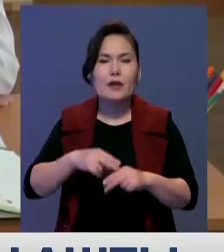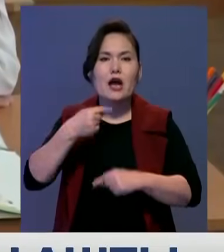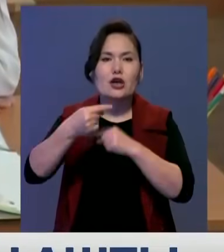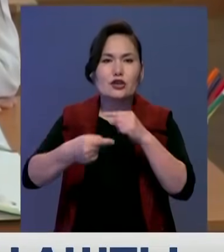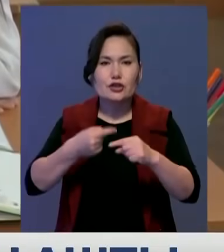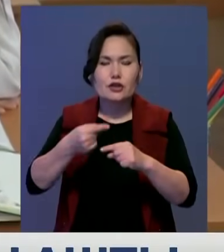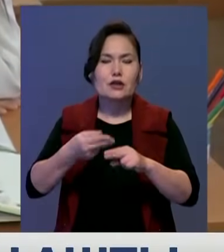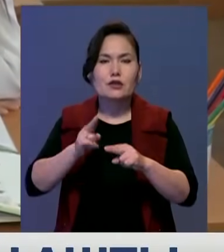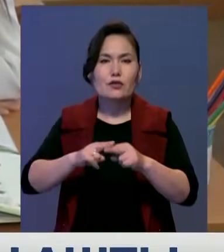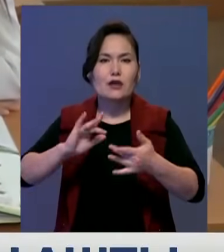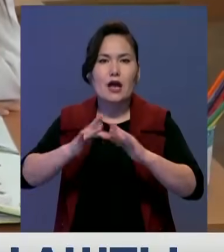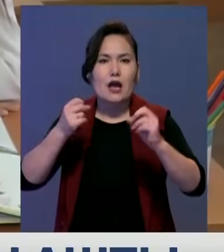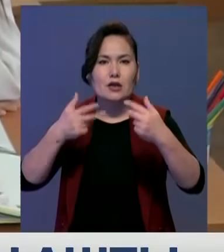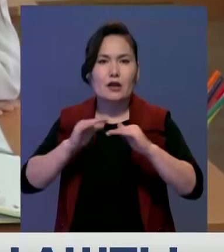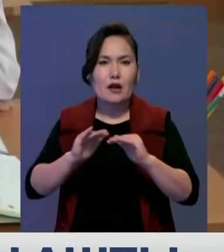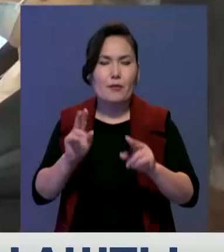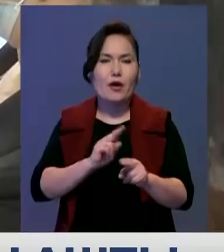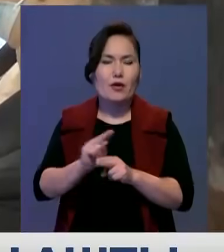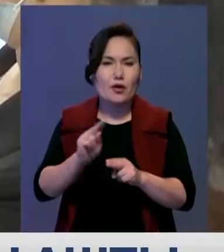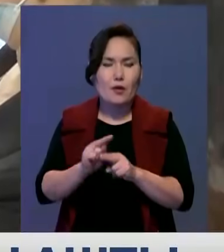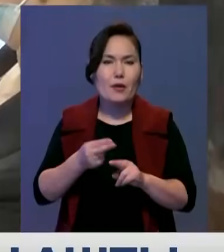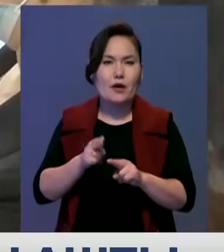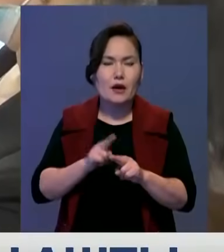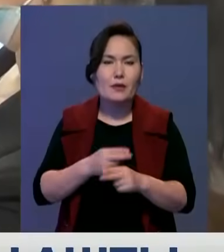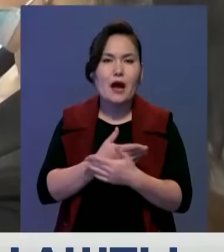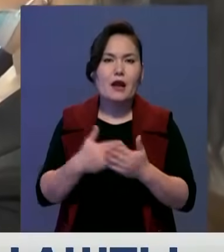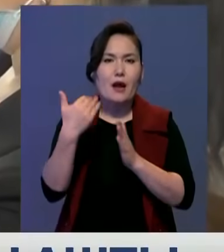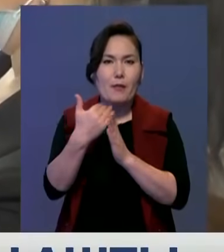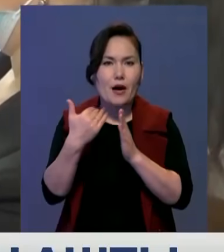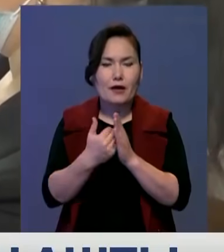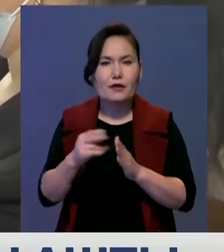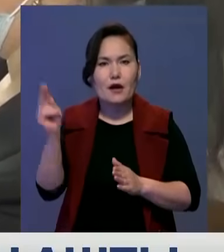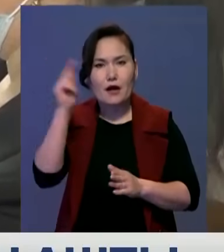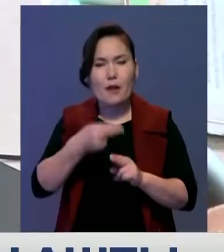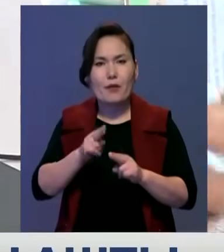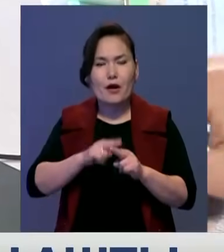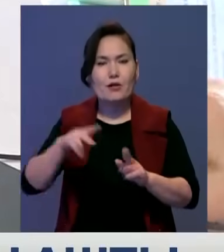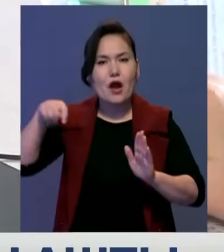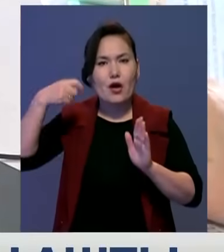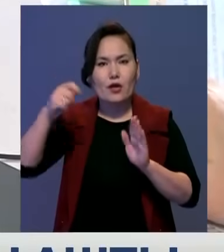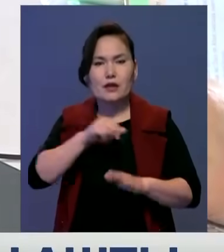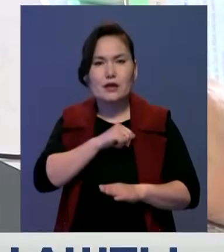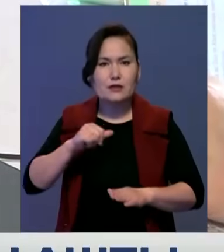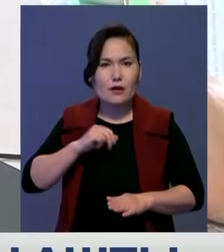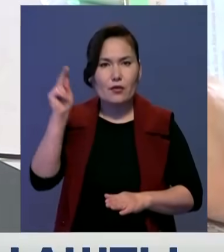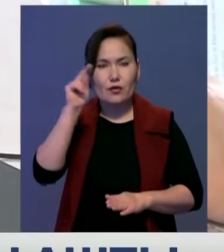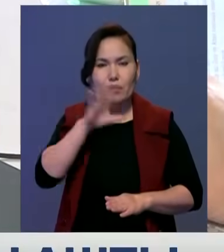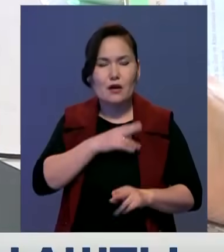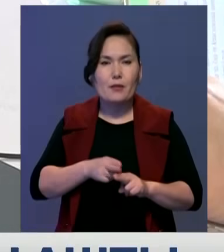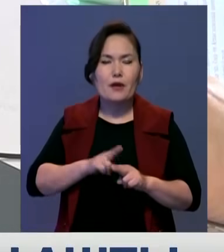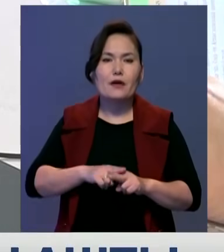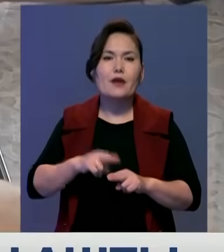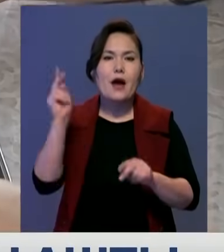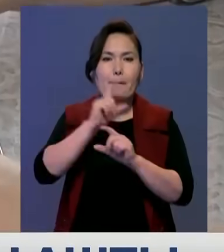алуға көшкен кезде келген. Алдымен білімін жетілдіріп, түрлі бағдарлама арқылы бейне сабақтардың жасалу жолын үйренген. Мектеп оқушыларының